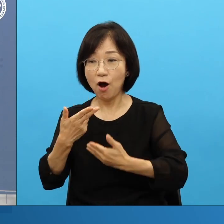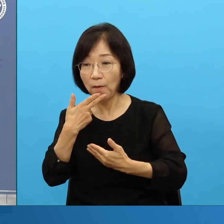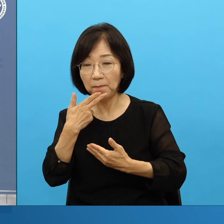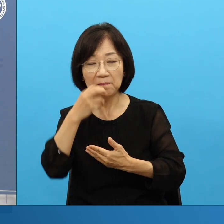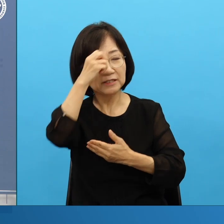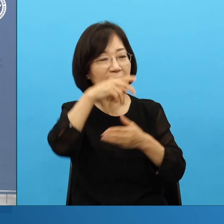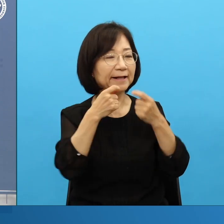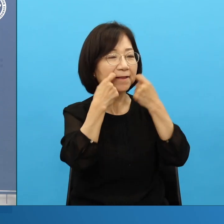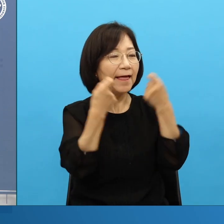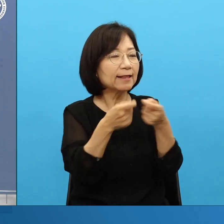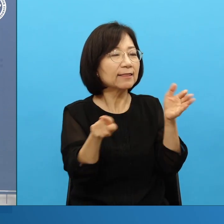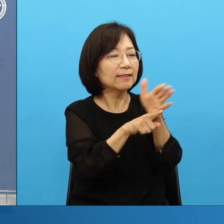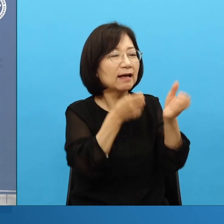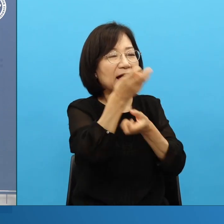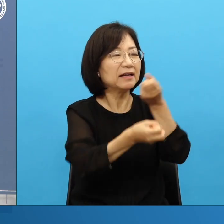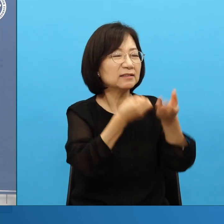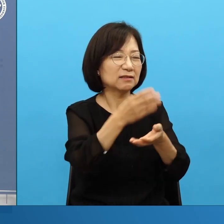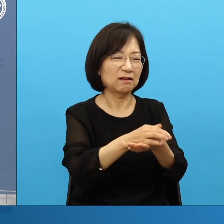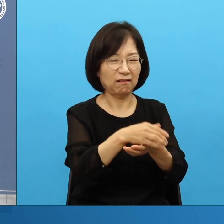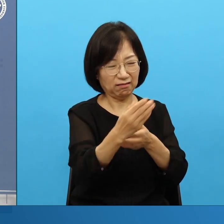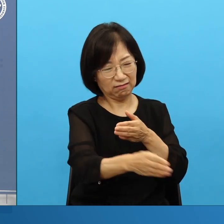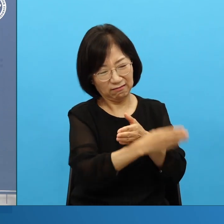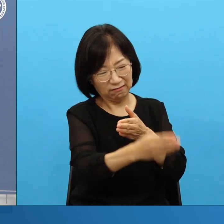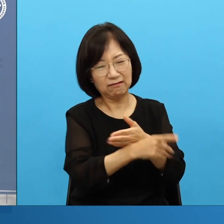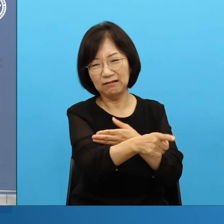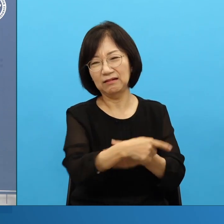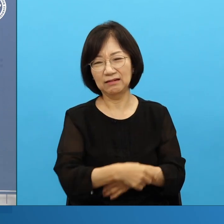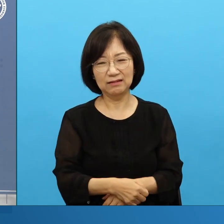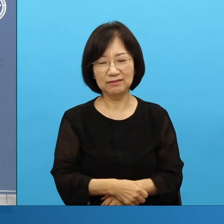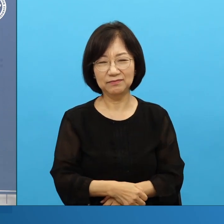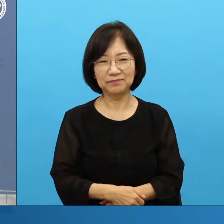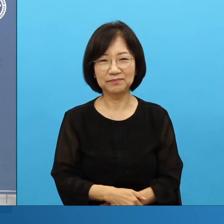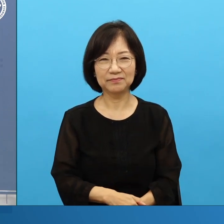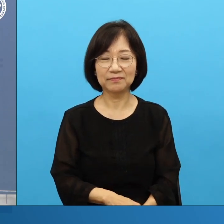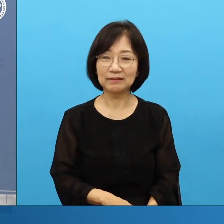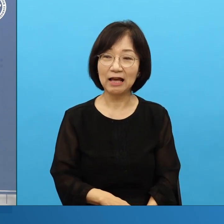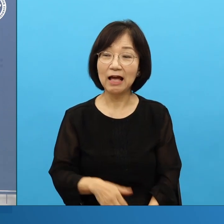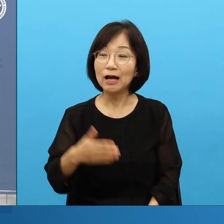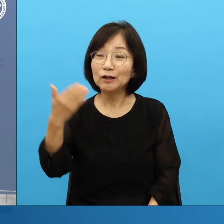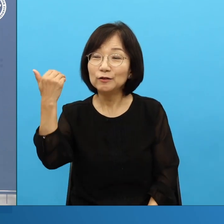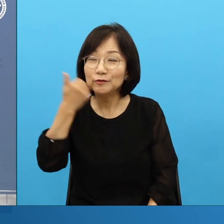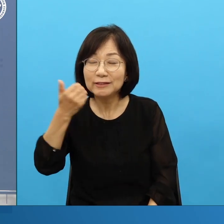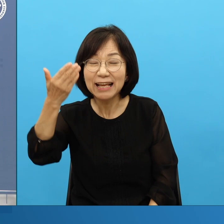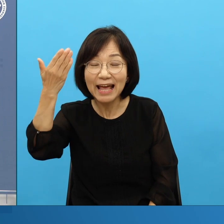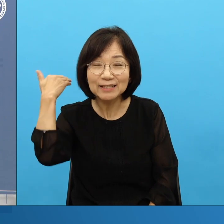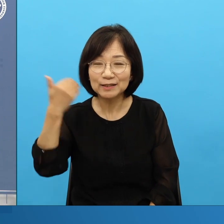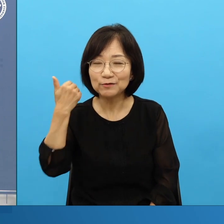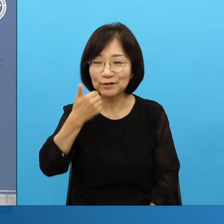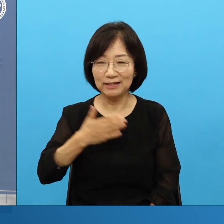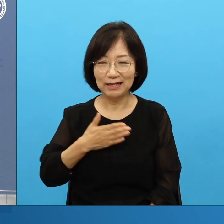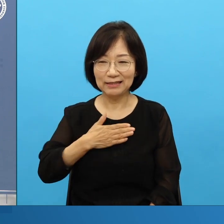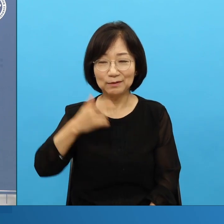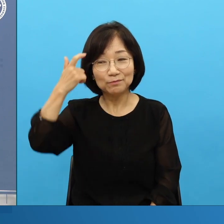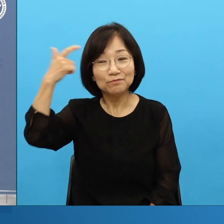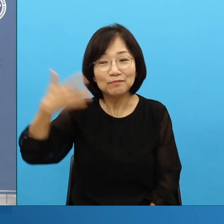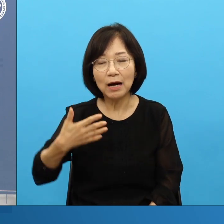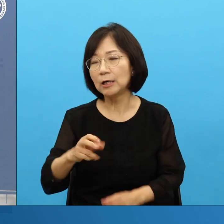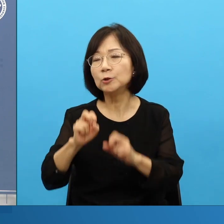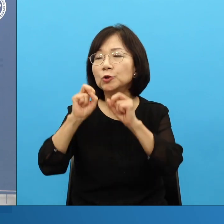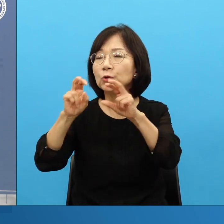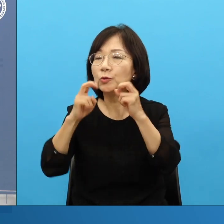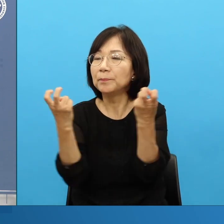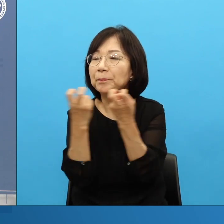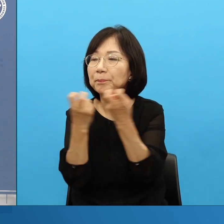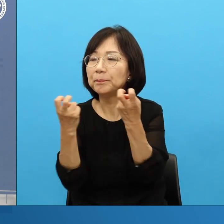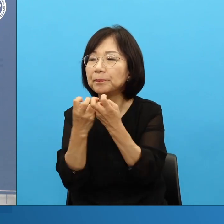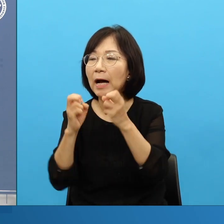that. All 내가 those 죽는데 testimonies- 무슨 간증을 합니까? 누가 내봐 옛날에 못 들어. 전도 비결밖에 없어 그런 거예요. People come to me and they say, "What's your method of evangelism?" I don't